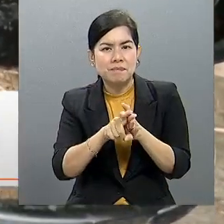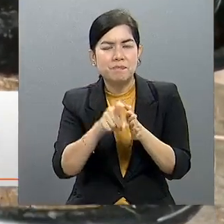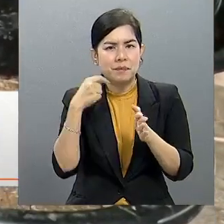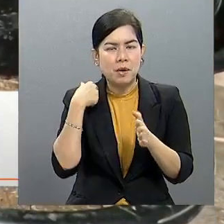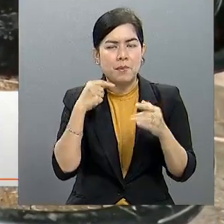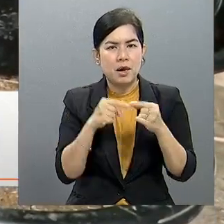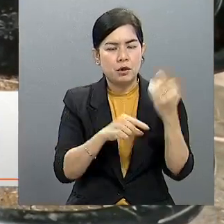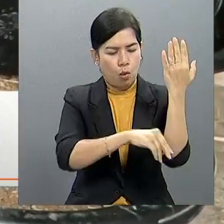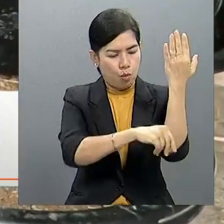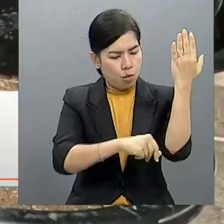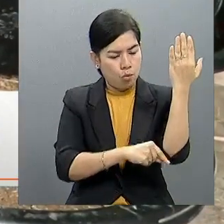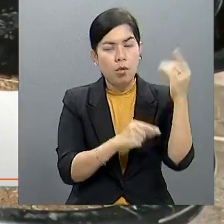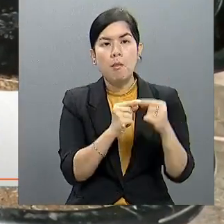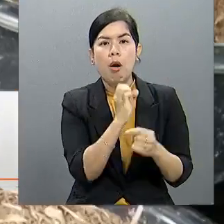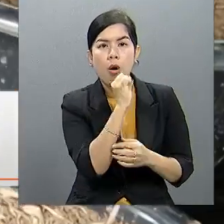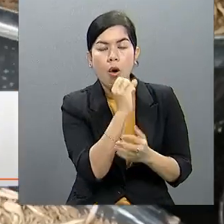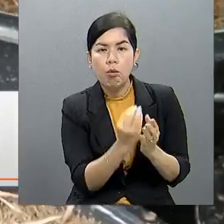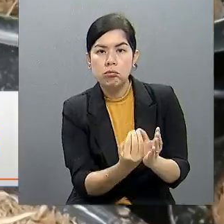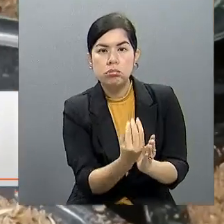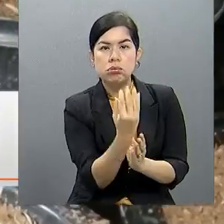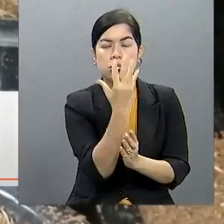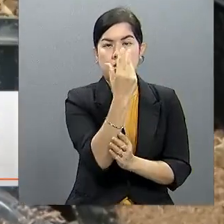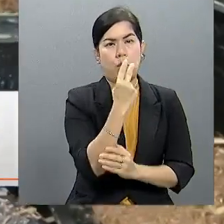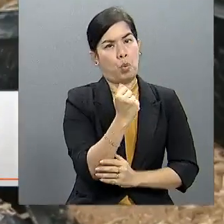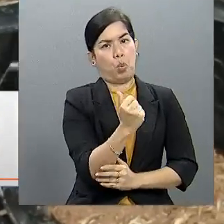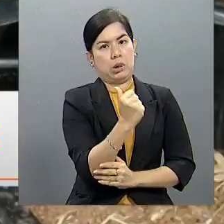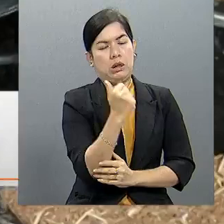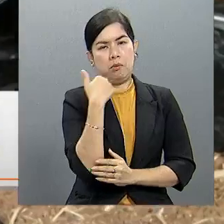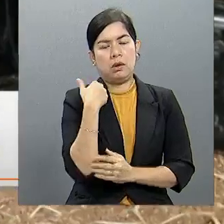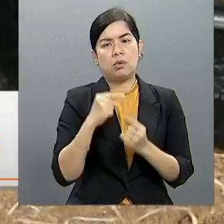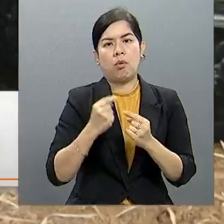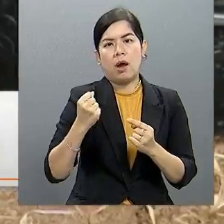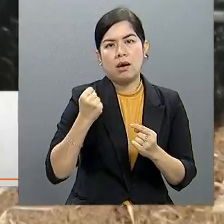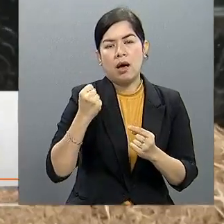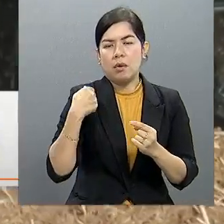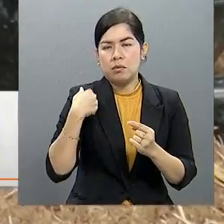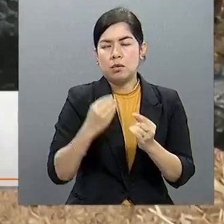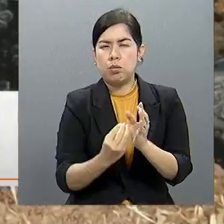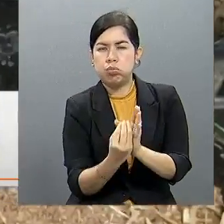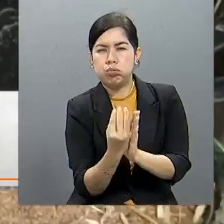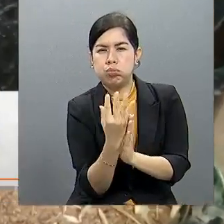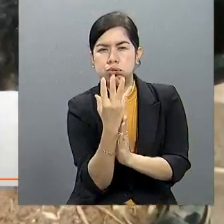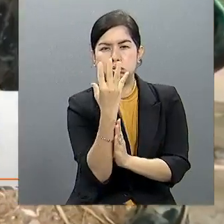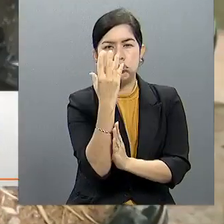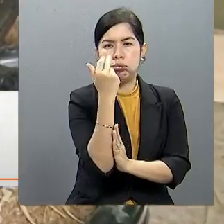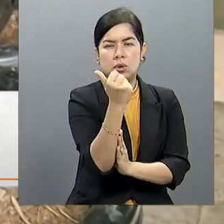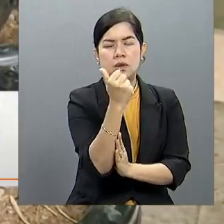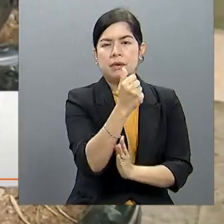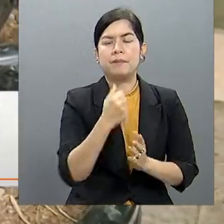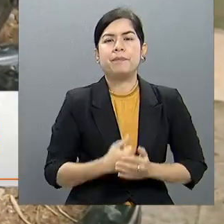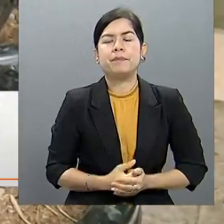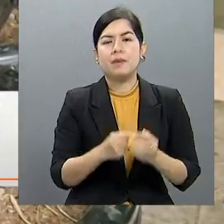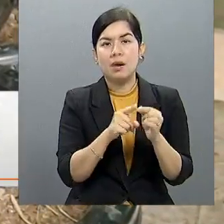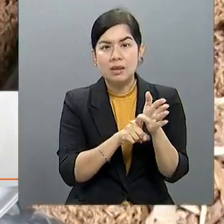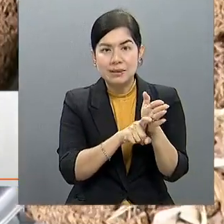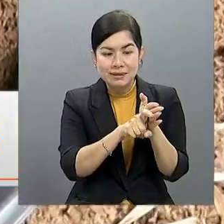กฏครั ทนดีแข็งแรงคนต่อโรคแลวกจะเรินเกบตวได้มากกวาปกติครัและสำหรบตัวไ้เดือนเองก็พบวามี